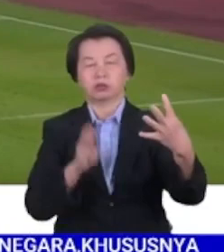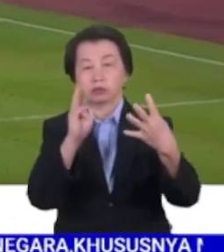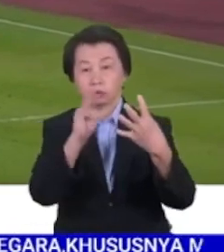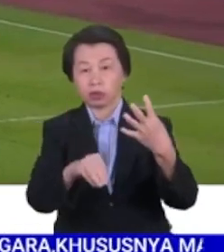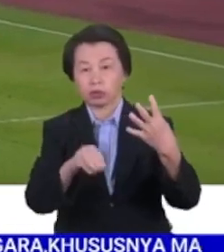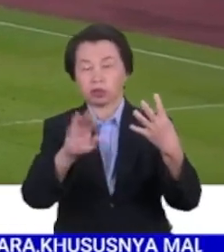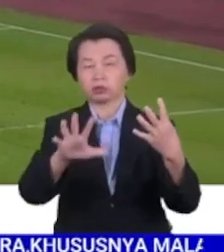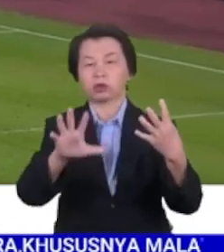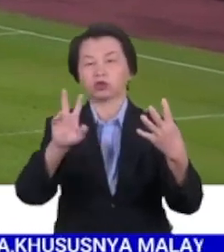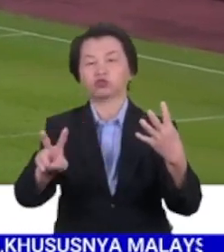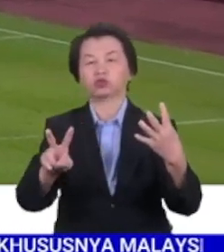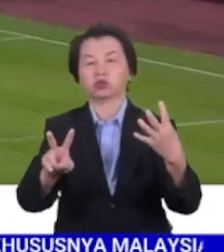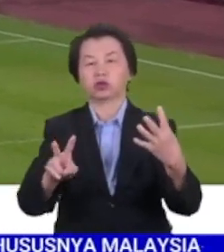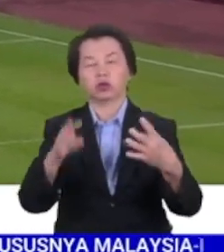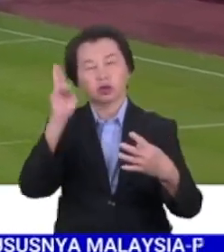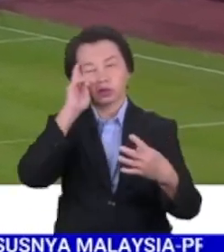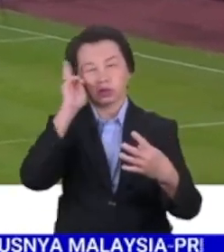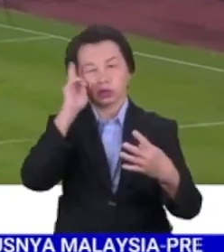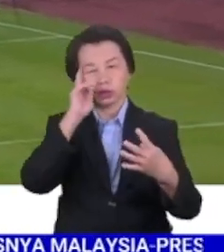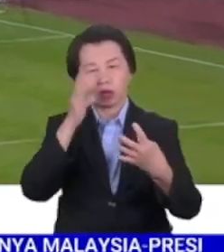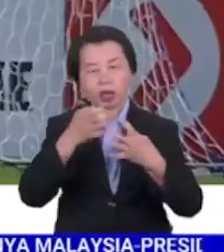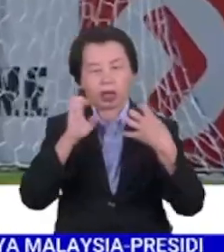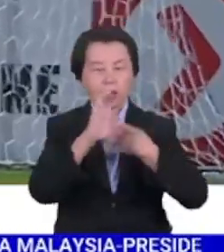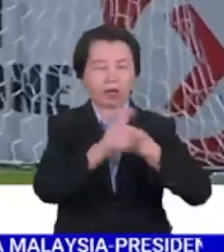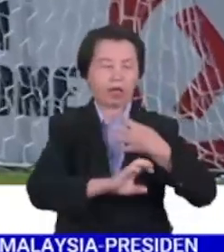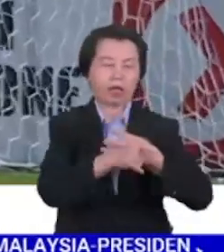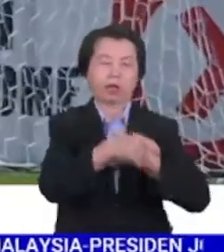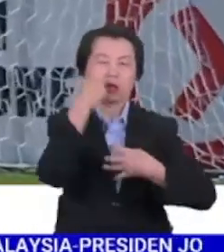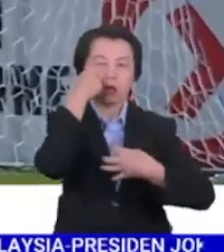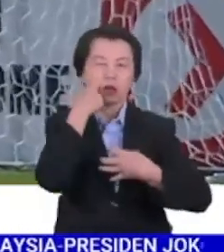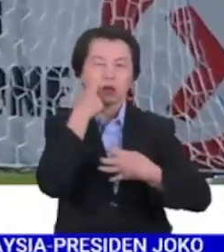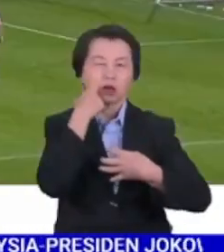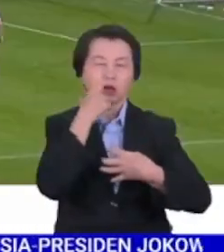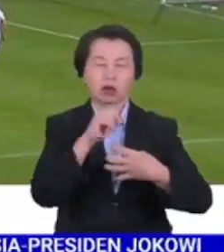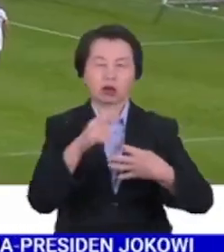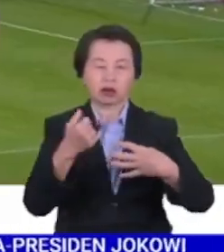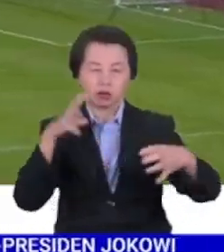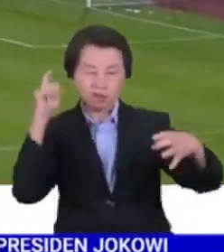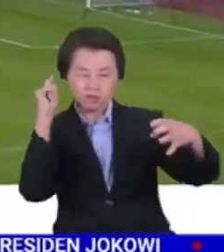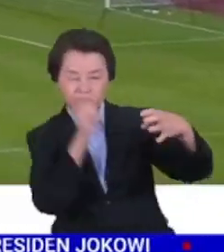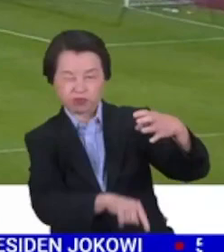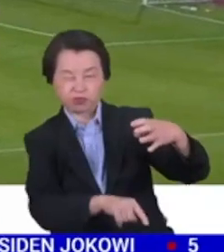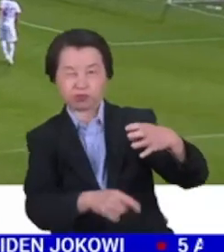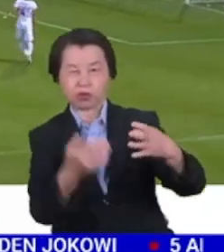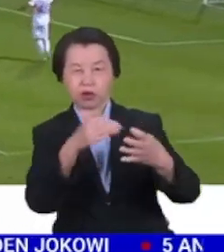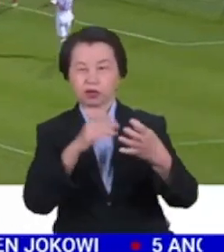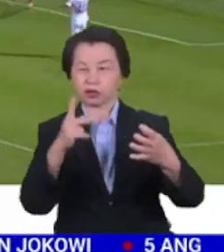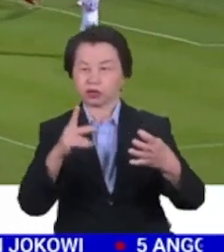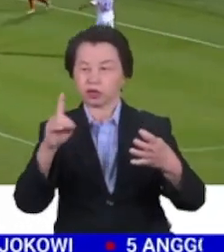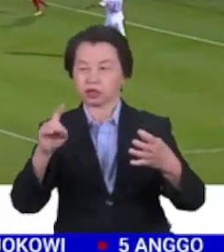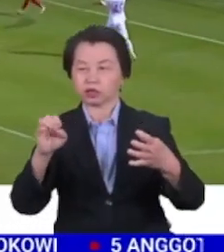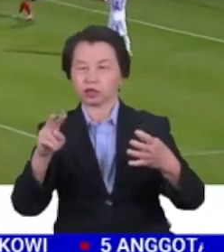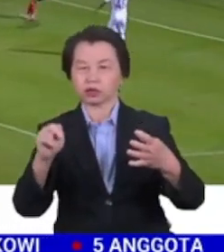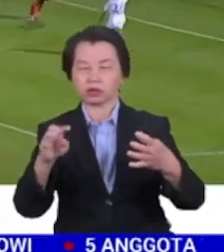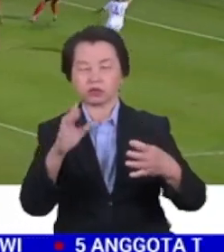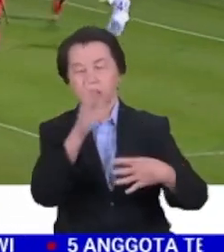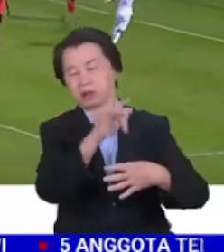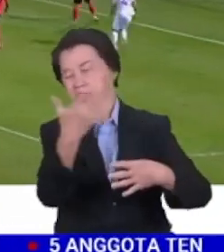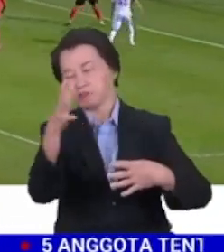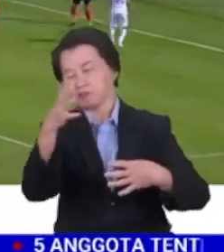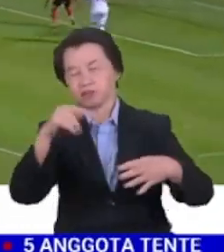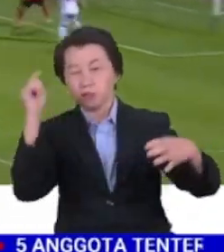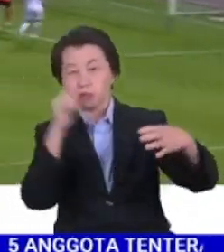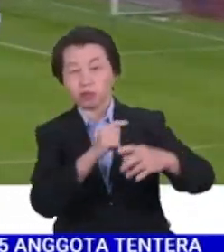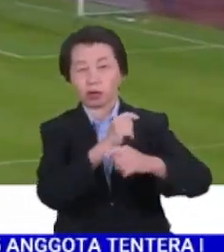minit ke-52. Seperti harimau yang terluka, JDT terus meratah anak buah K. Devon tanpa belas kasihan dengan